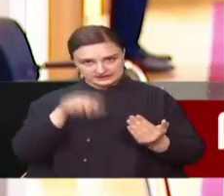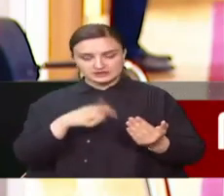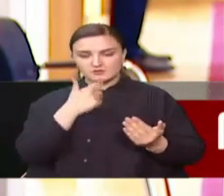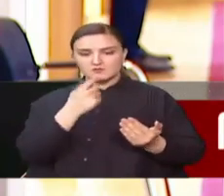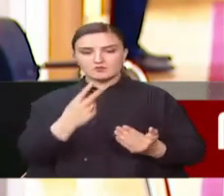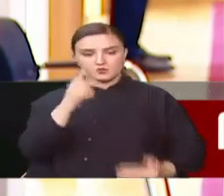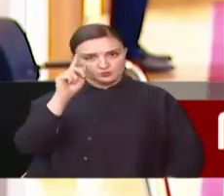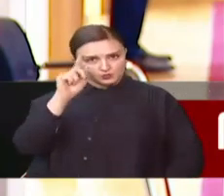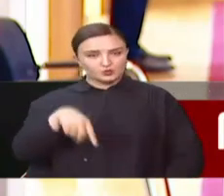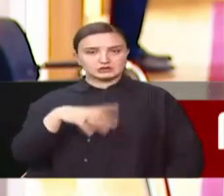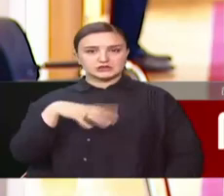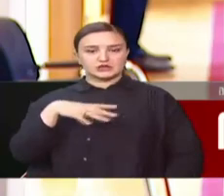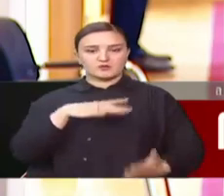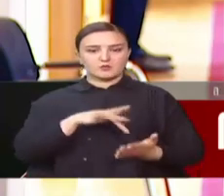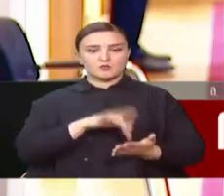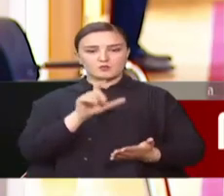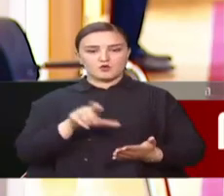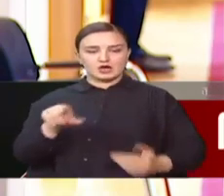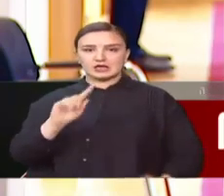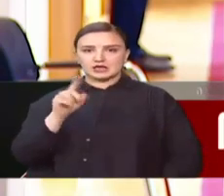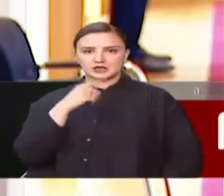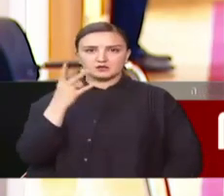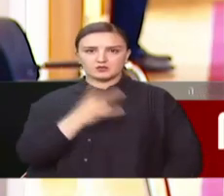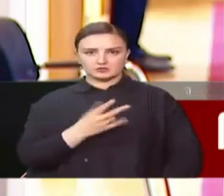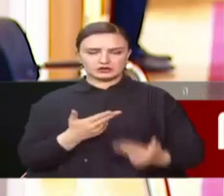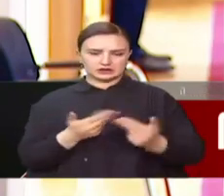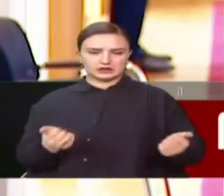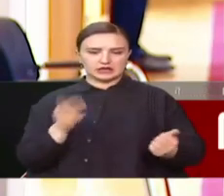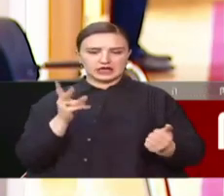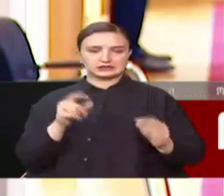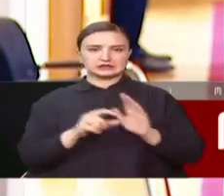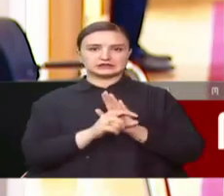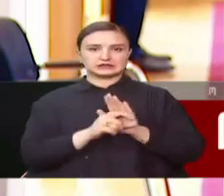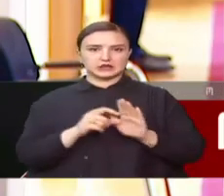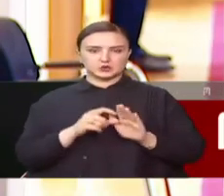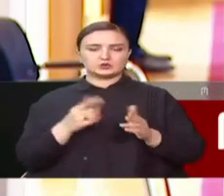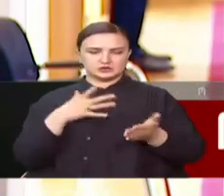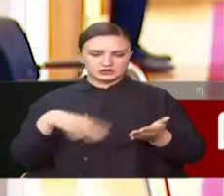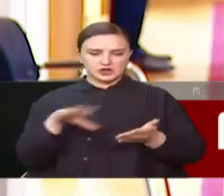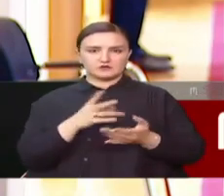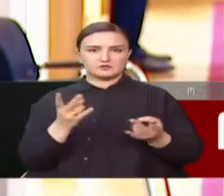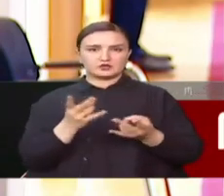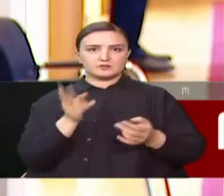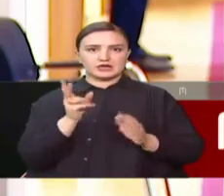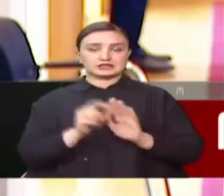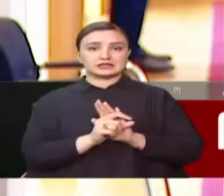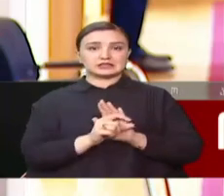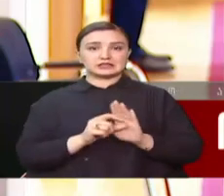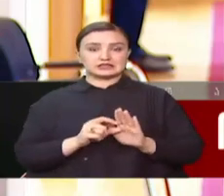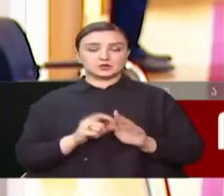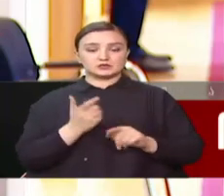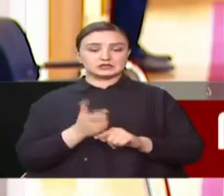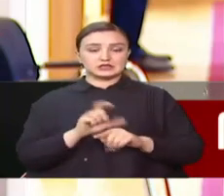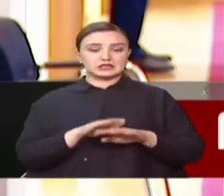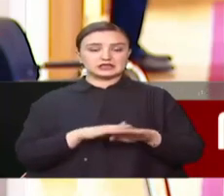ром сакартвелу сакартвелу смукалаке би радкама унда им сахуребе кандидати статус чуэн и куэкана радкама унда им сахуребс кандидати статус